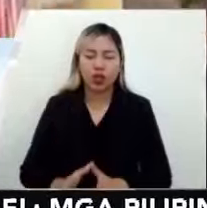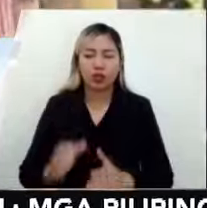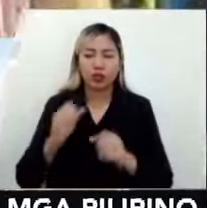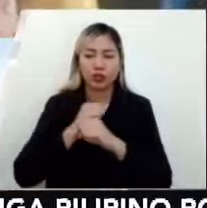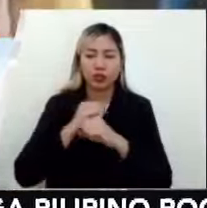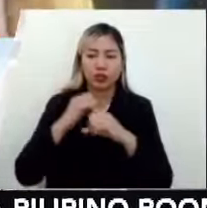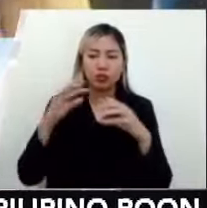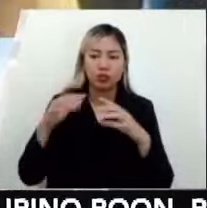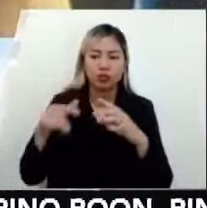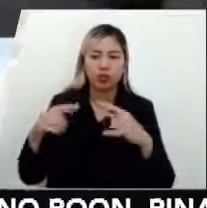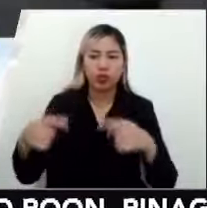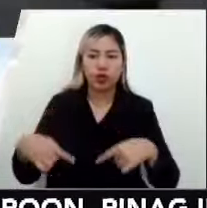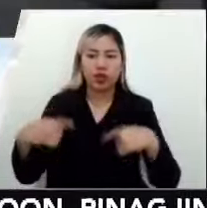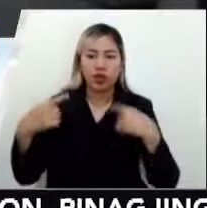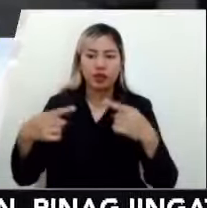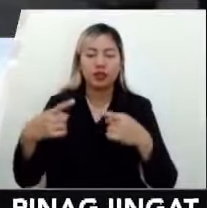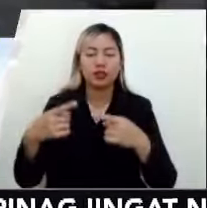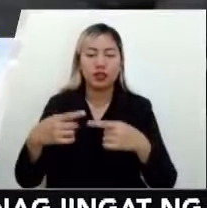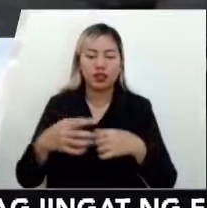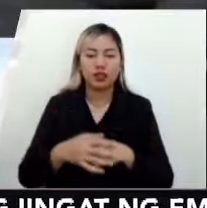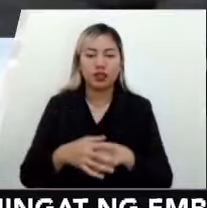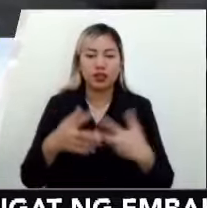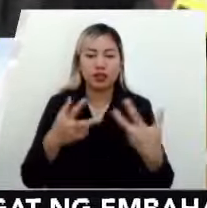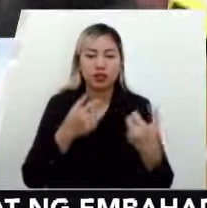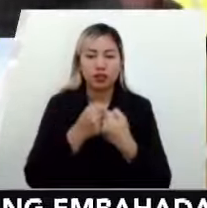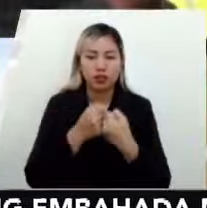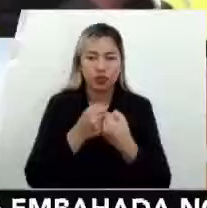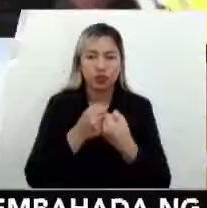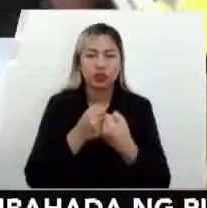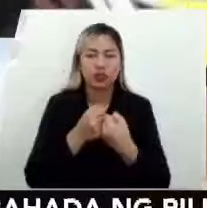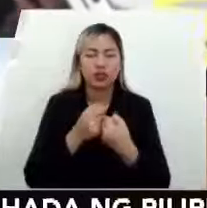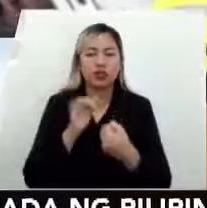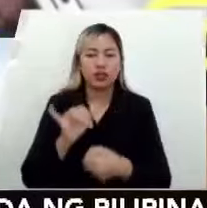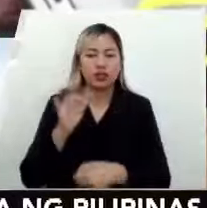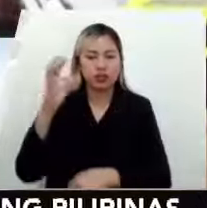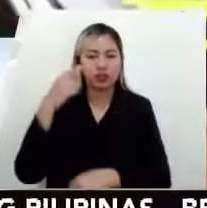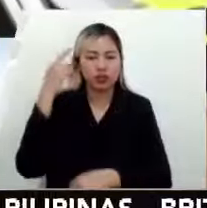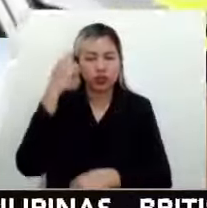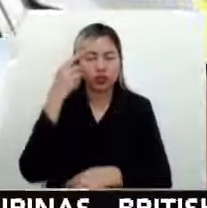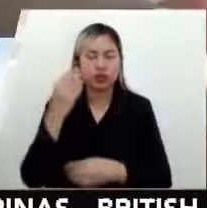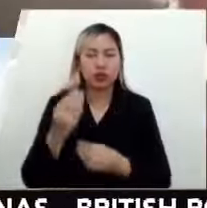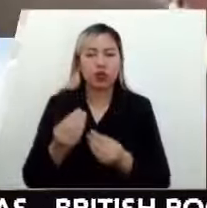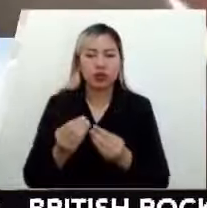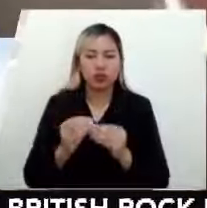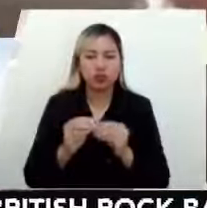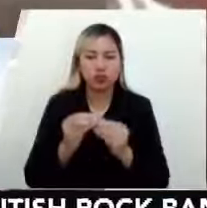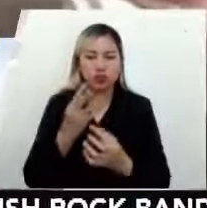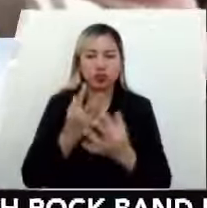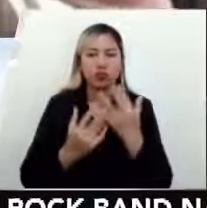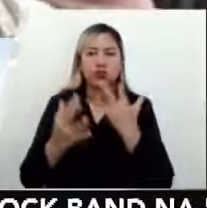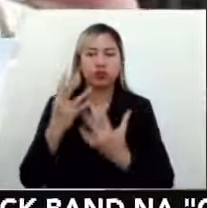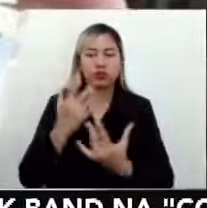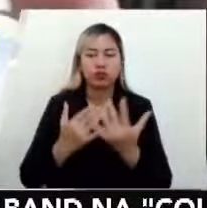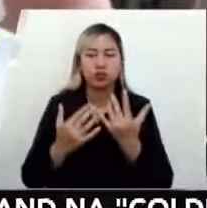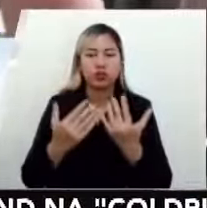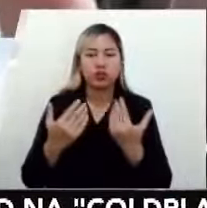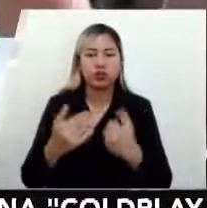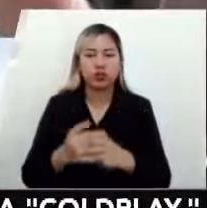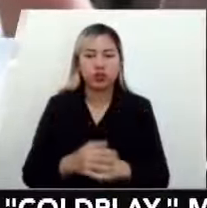ng bus at bumangga sa barrier. Yan ang dahilan kung bakit nagliyab ang tangke ng bus na may lamang compressed